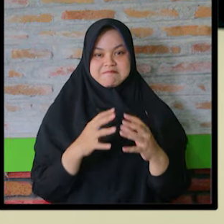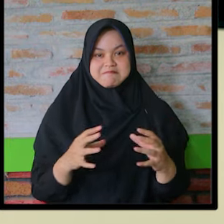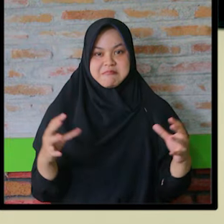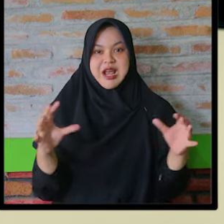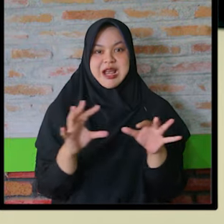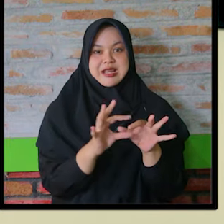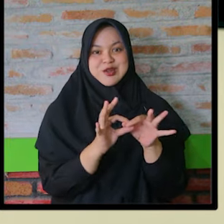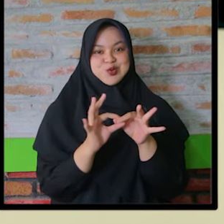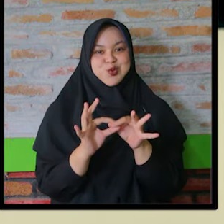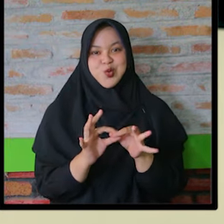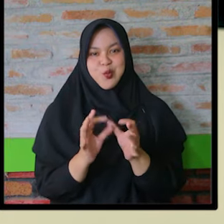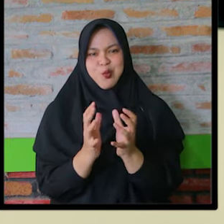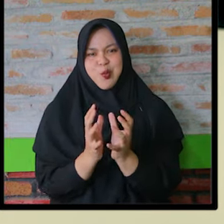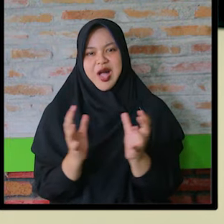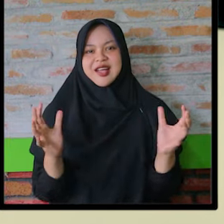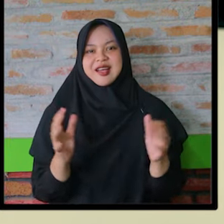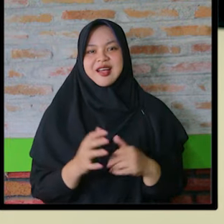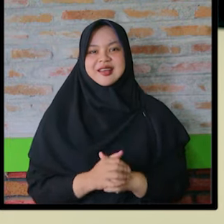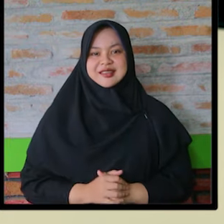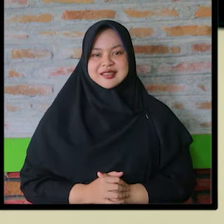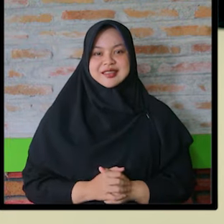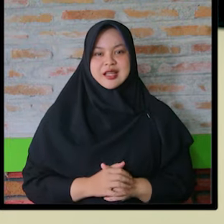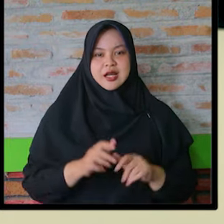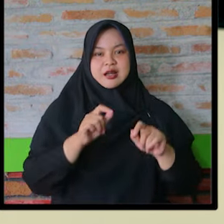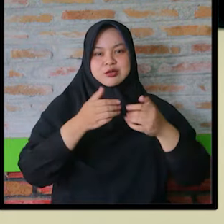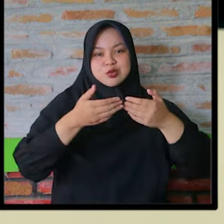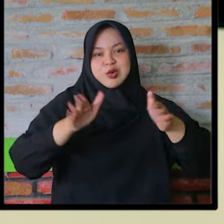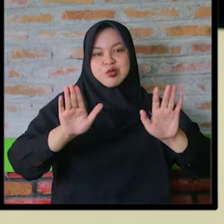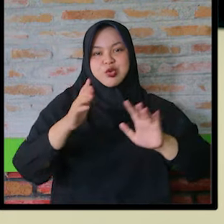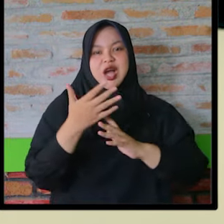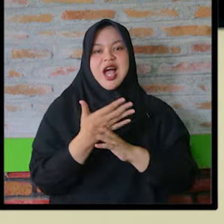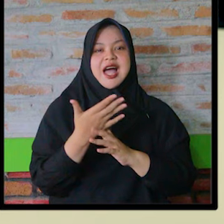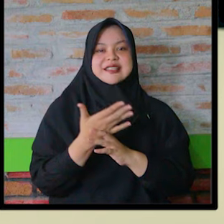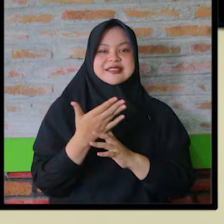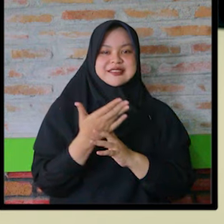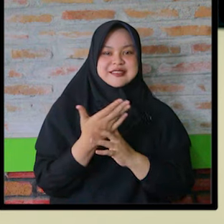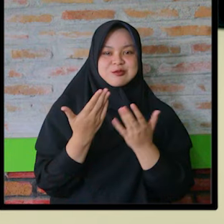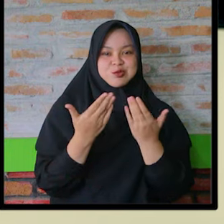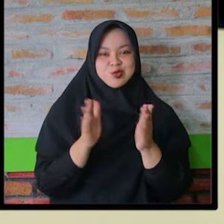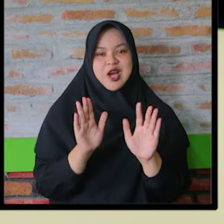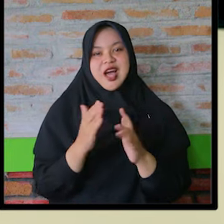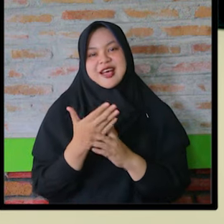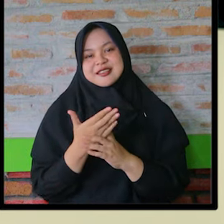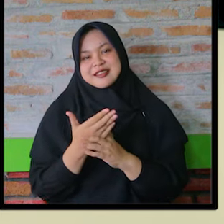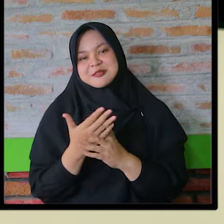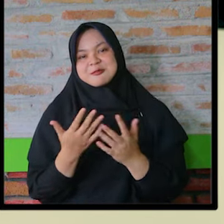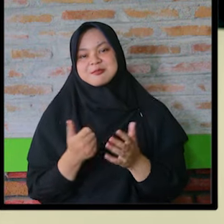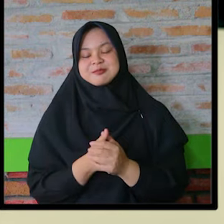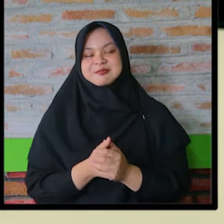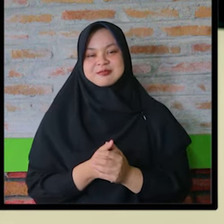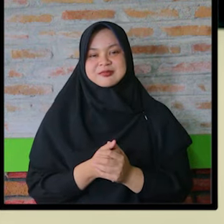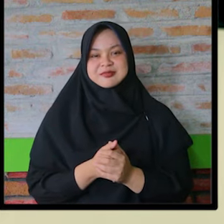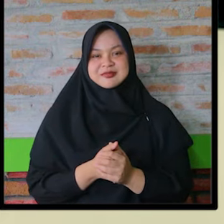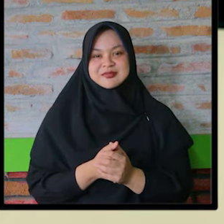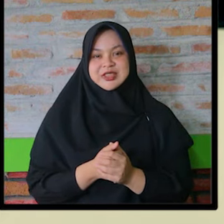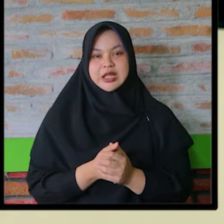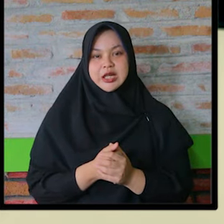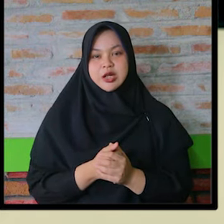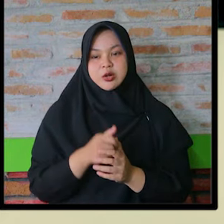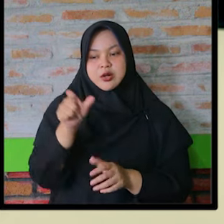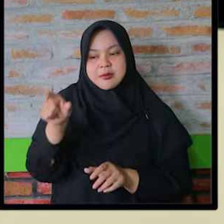memperbanyak jaringan nah kemudian juga membuka akses gitu kan untuk ee antar